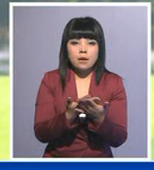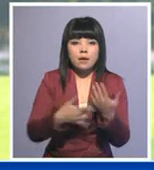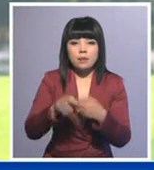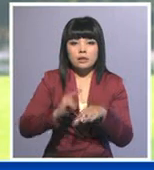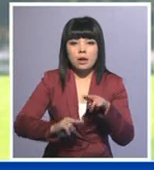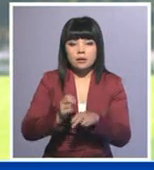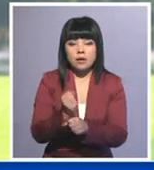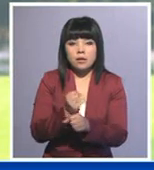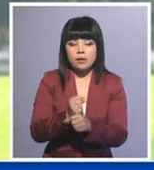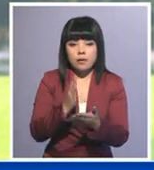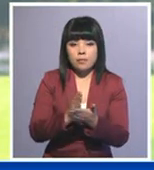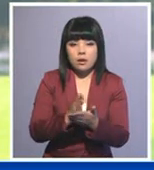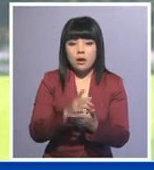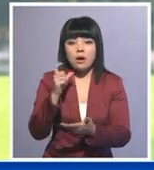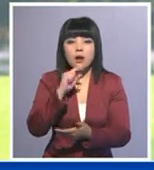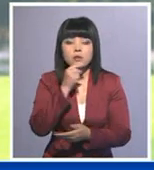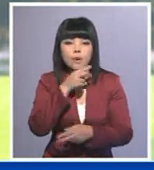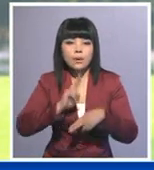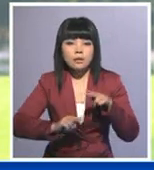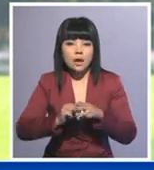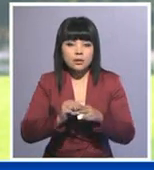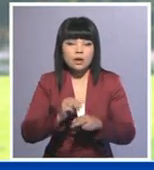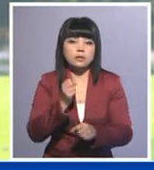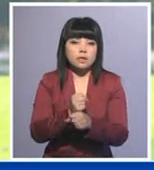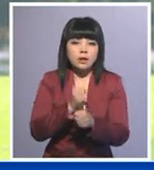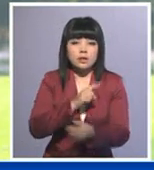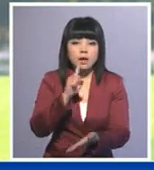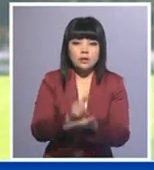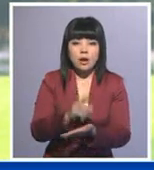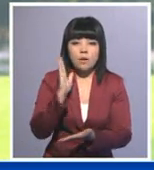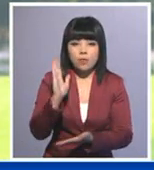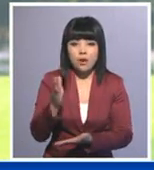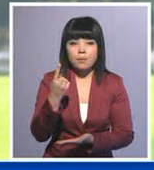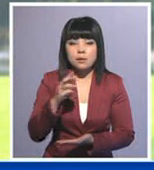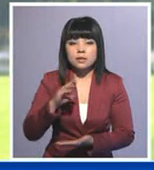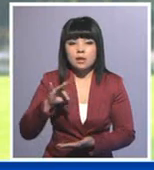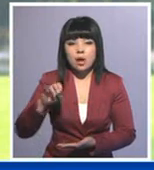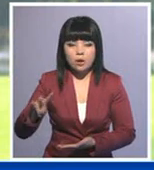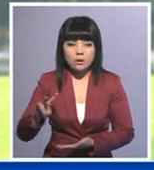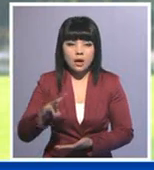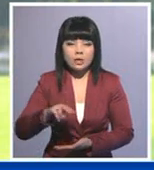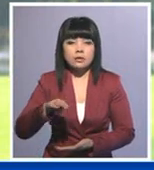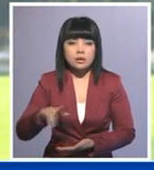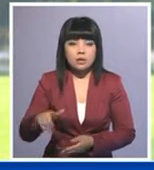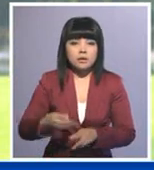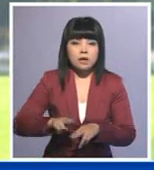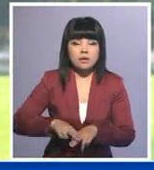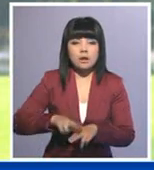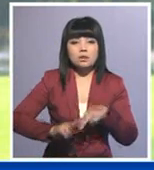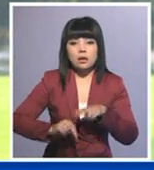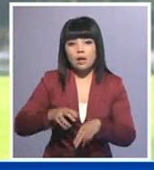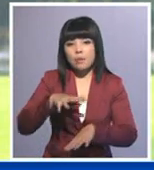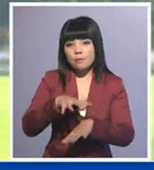қорлар алып жатыр экономиканы салатын. Біз елімізге салатын 1 триллион теңгенің үстіне көріп отырсыздар